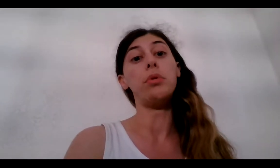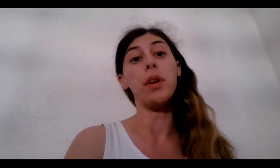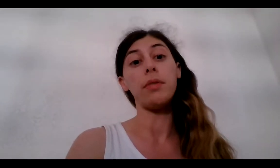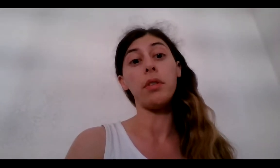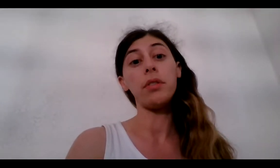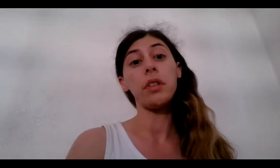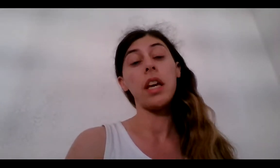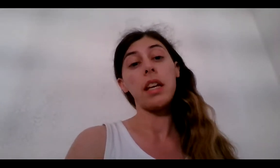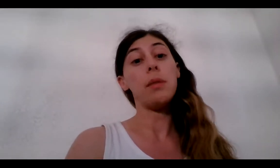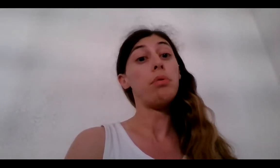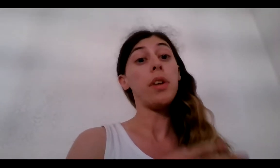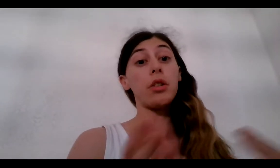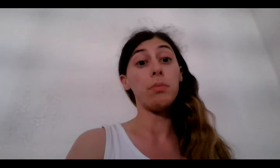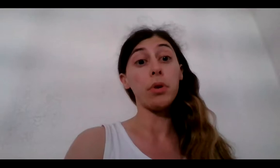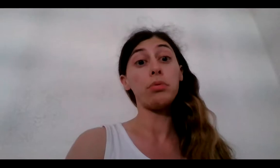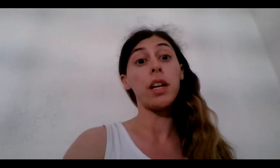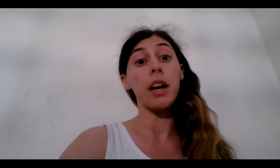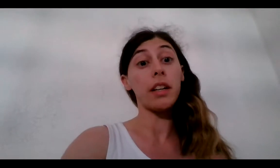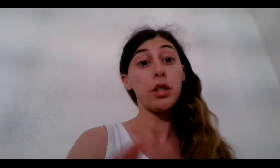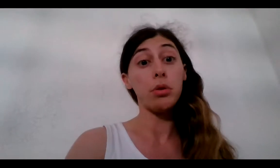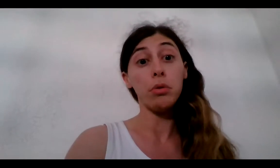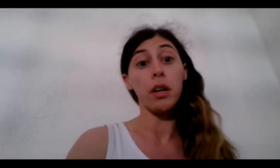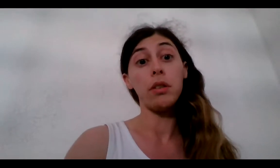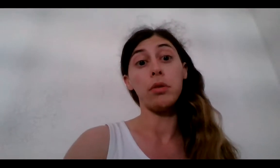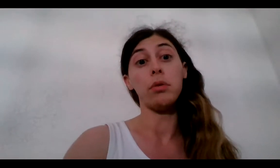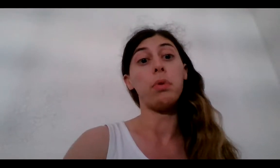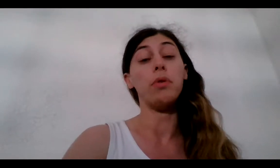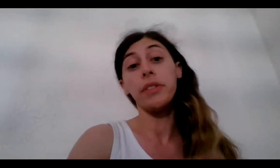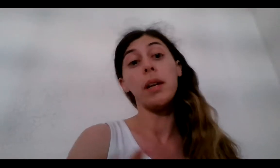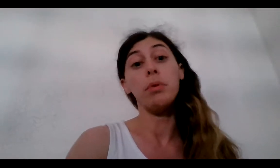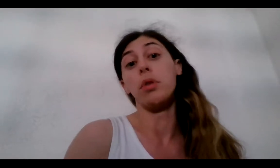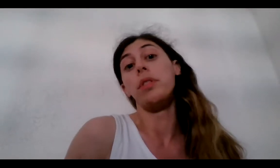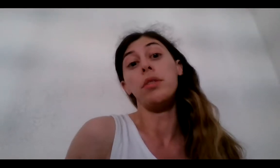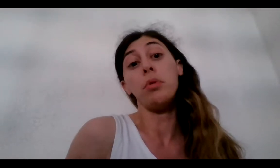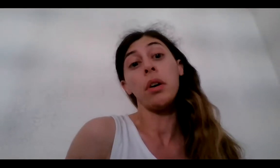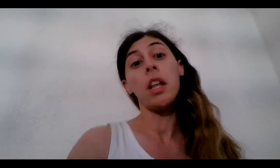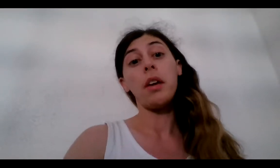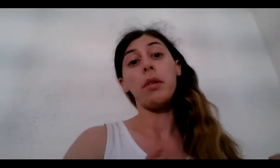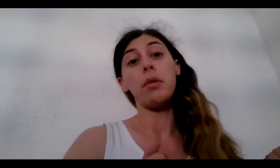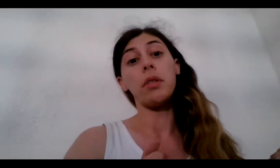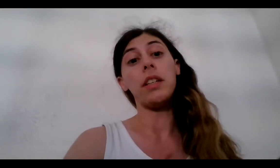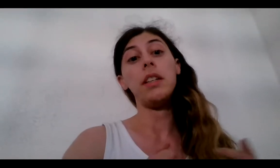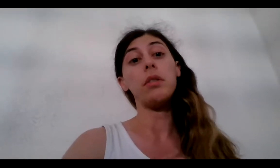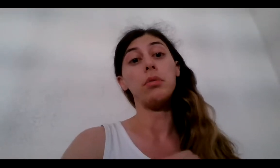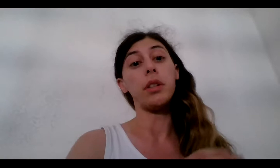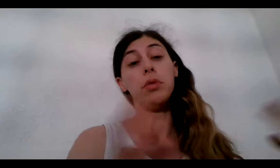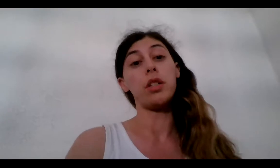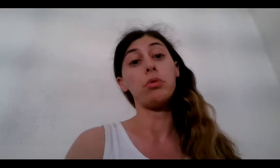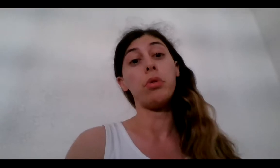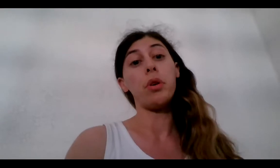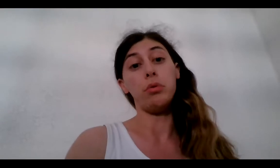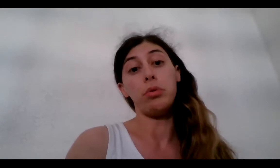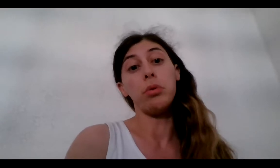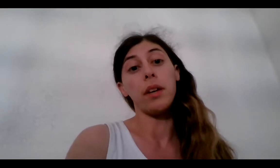du sud de la France, et plus largement toute la région Provence-Alpes-Côte d'Azur, qui donc est une